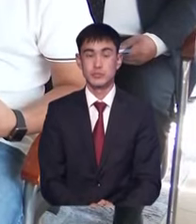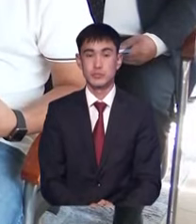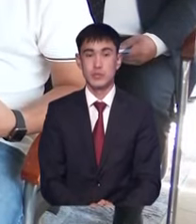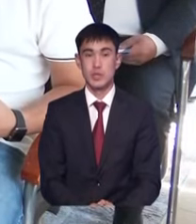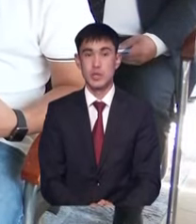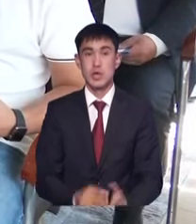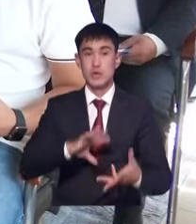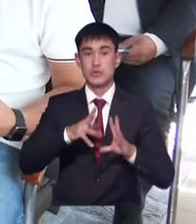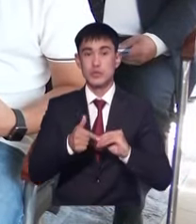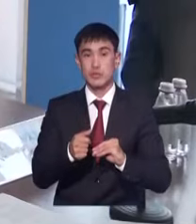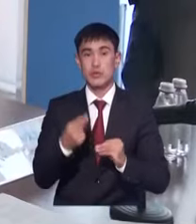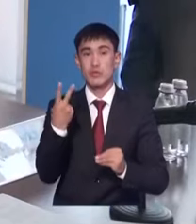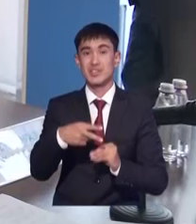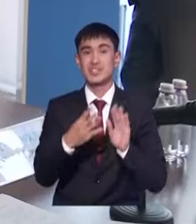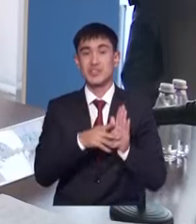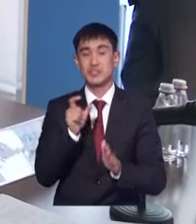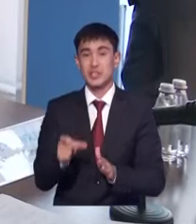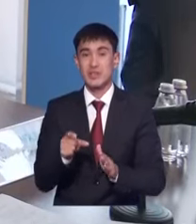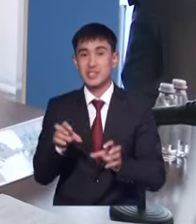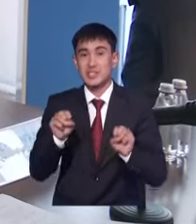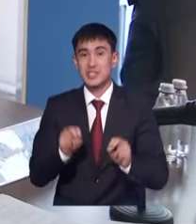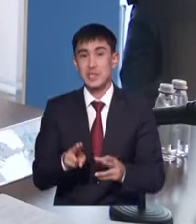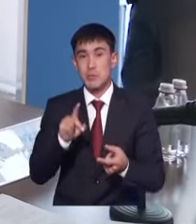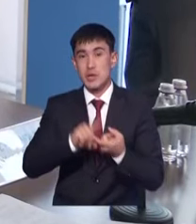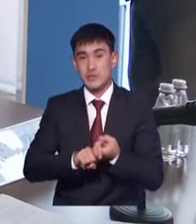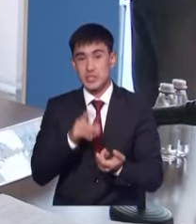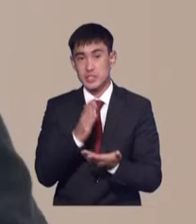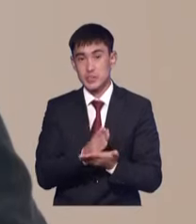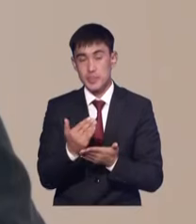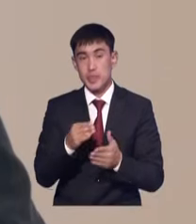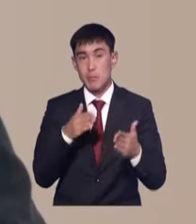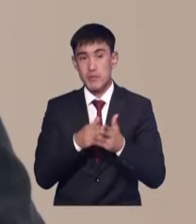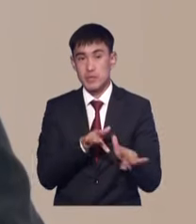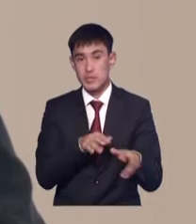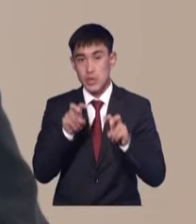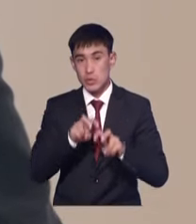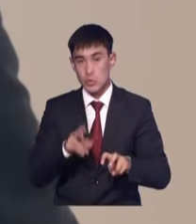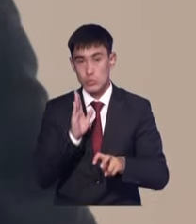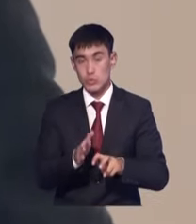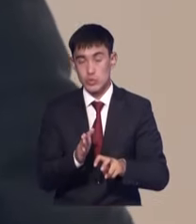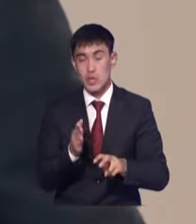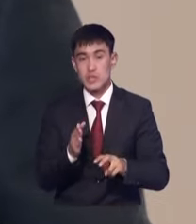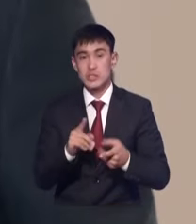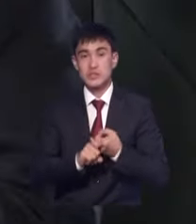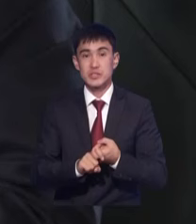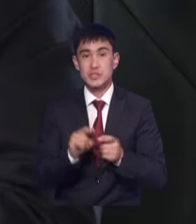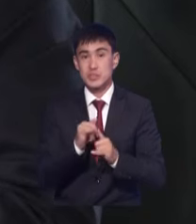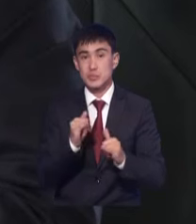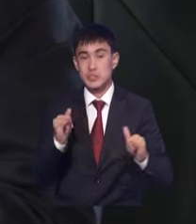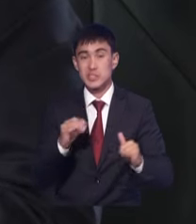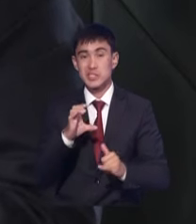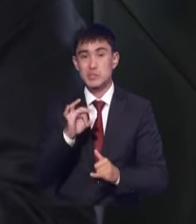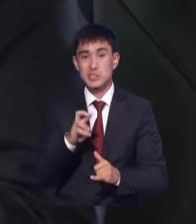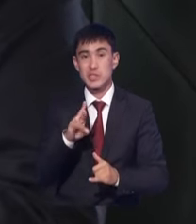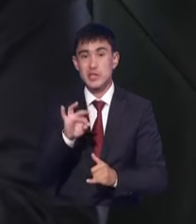Отметим, что всего выявлено 29 человек с риском заражения, которые взяты на профилактический контроль. Кроме того, в связи с распространением